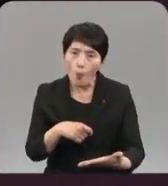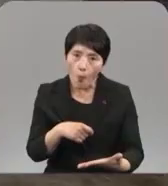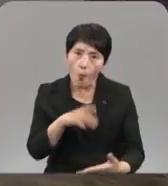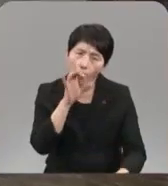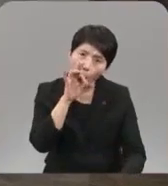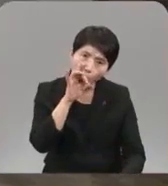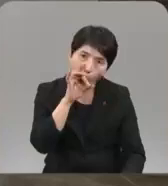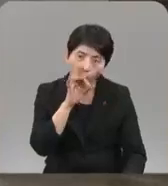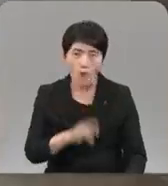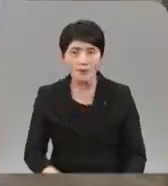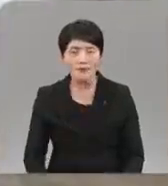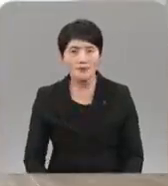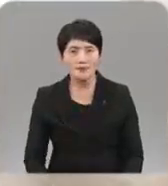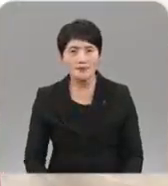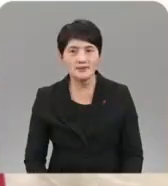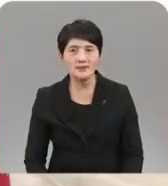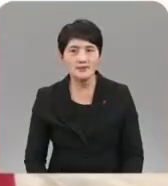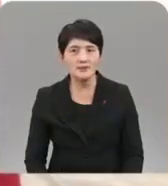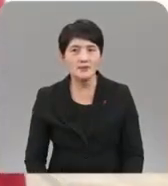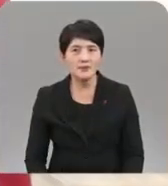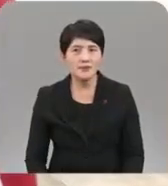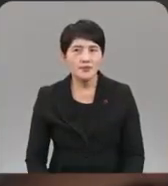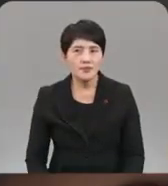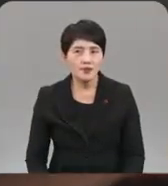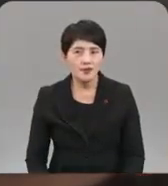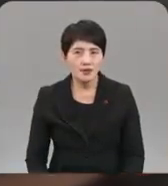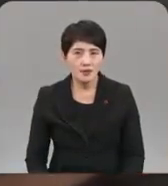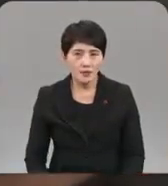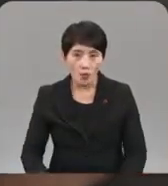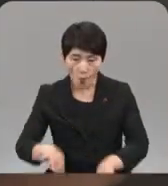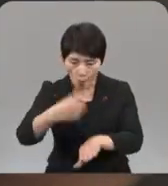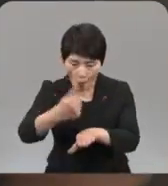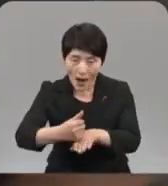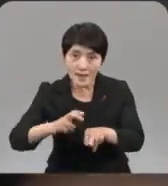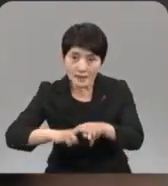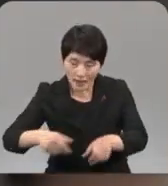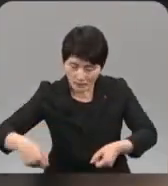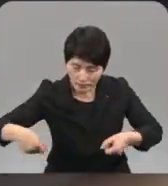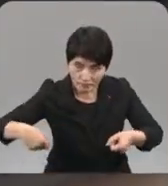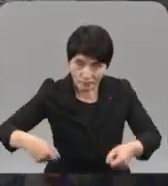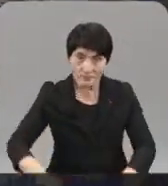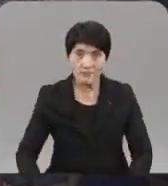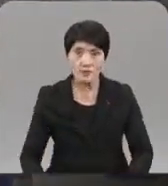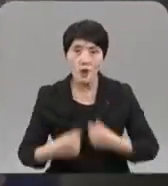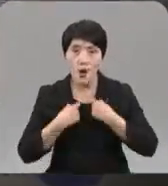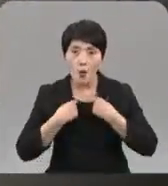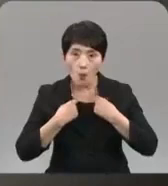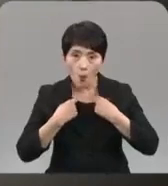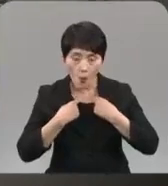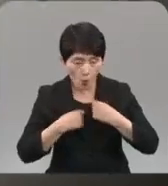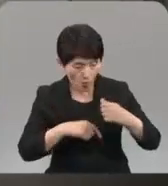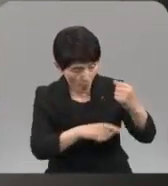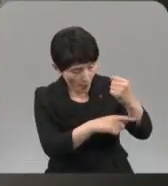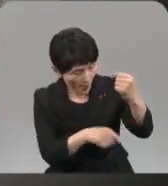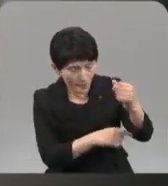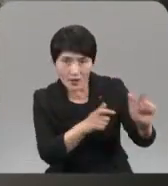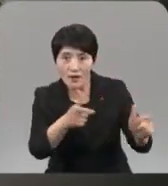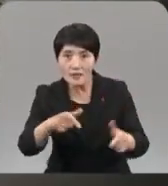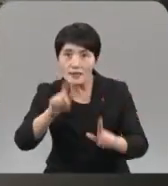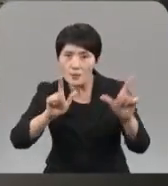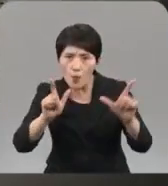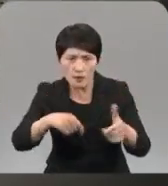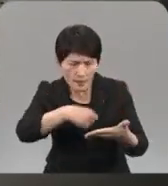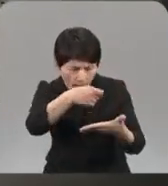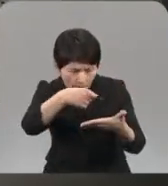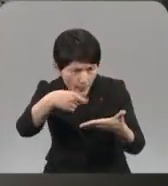19 các ủy viên ioc đều tỏ ra rất hào hứng khi được nghe giới thiệu về những câu chuyện trao đổi giữa vua và các hạ thần cũng như những câu